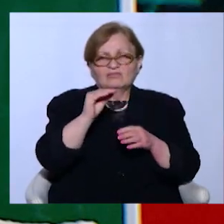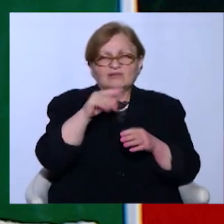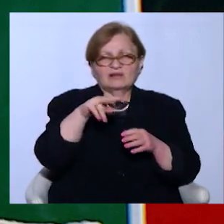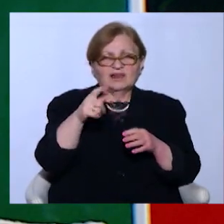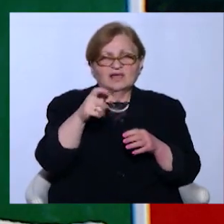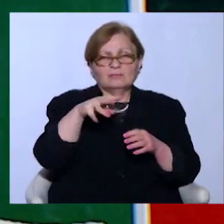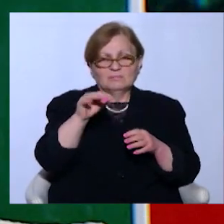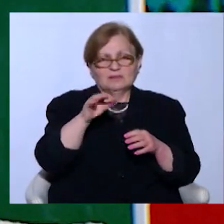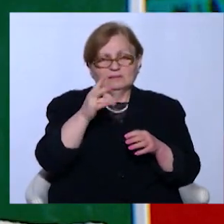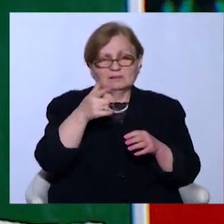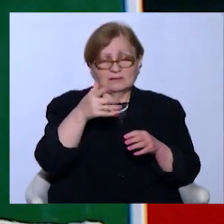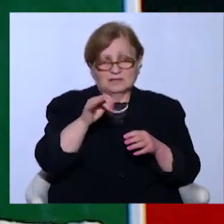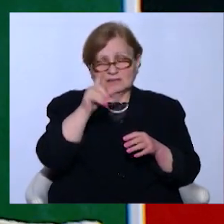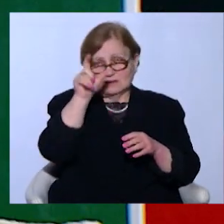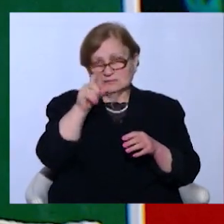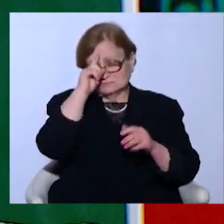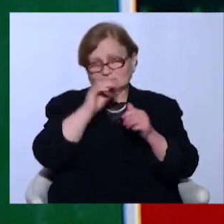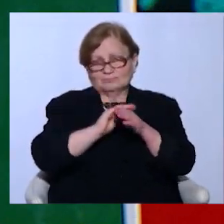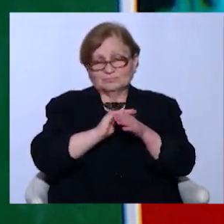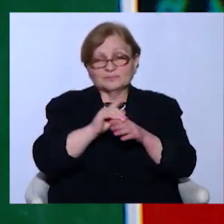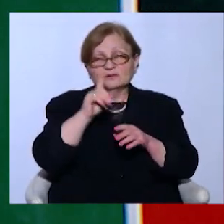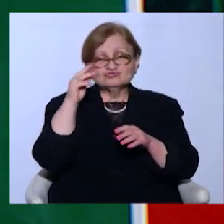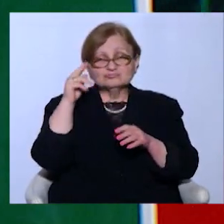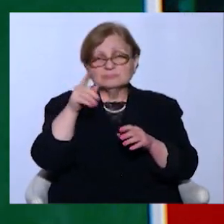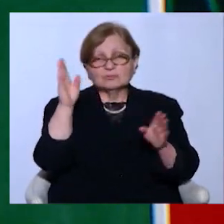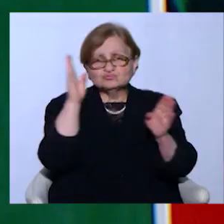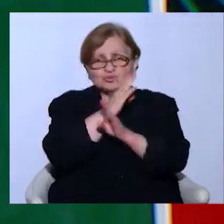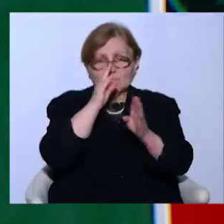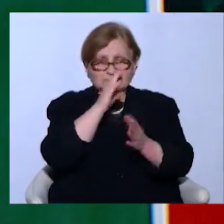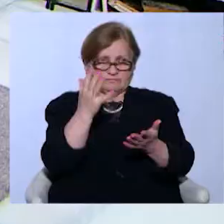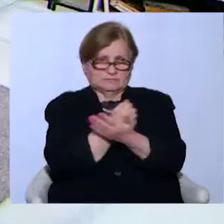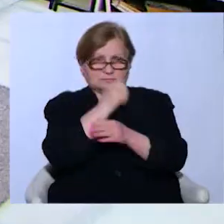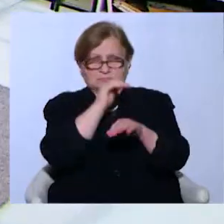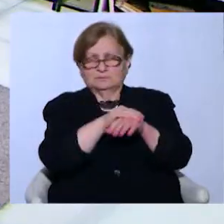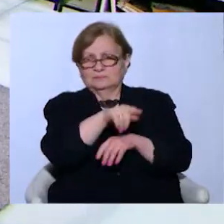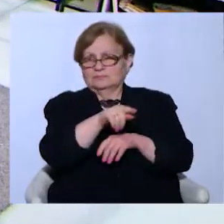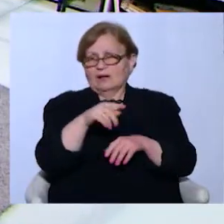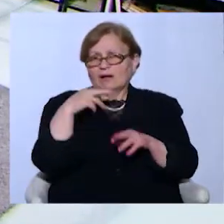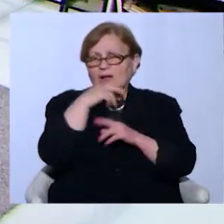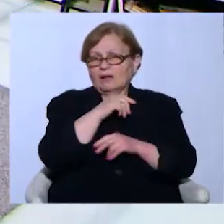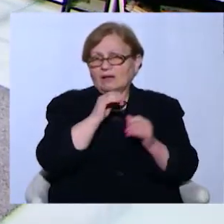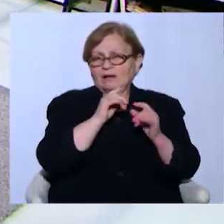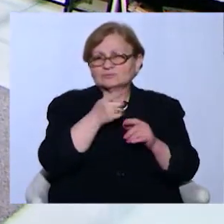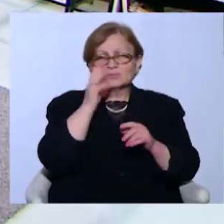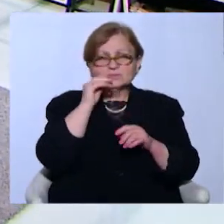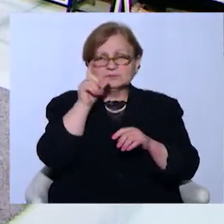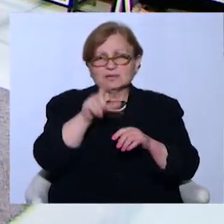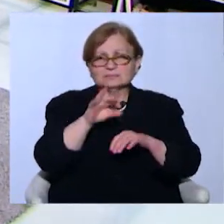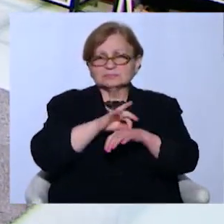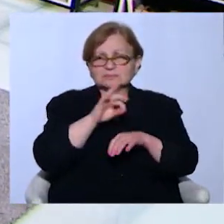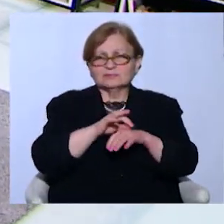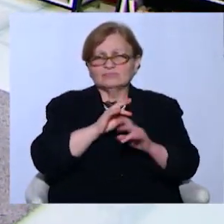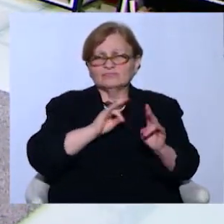შემთხვევით აი პეტრის დიშის მეშვეობით აღმოაჩინა რამოდენიმე ანტიბიოტიკი, რომელმაც ალბათ